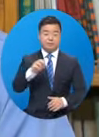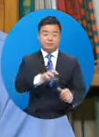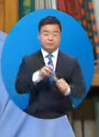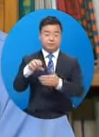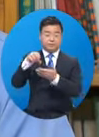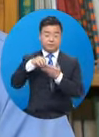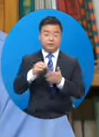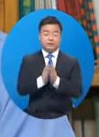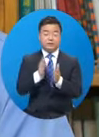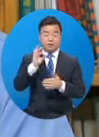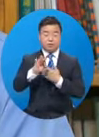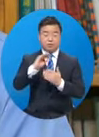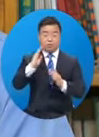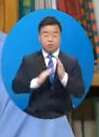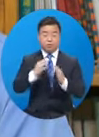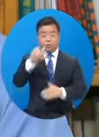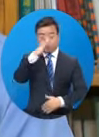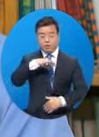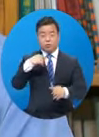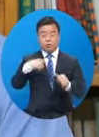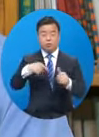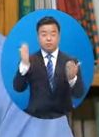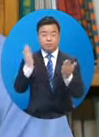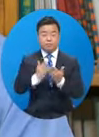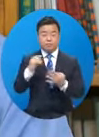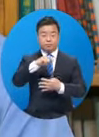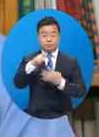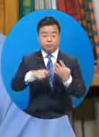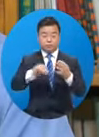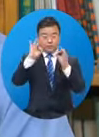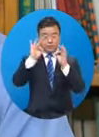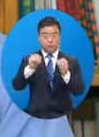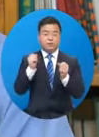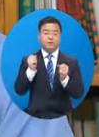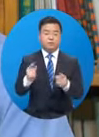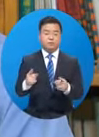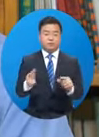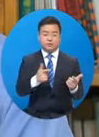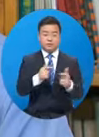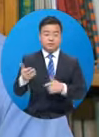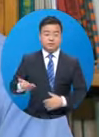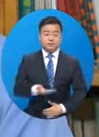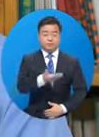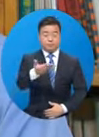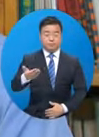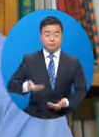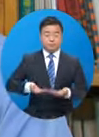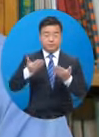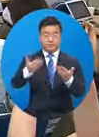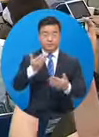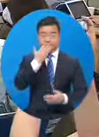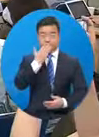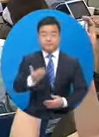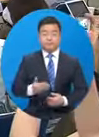공익적이고 교육적인 그런 프로그램들을 다양하게 볼수 있는 기회를 시청자들한테 제공할 수 있게 됩니다.